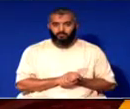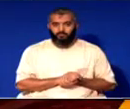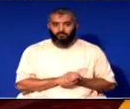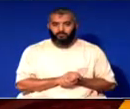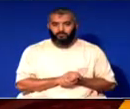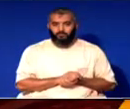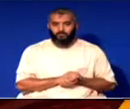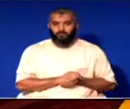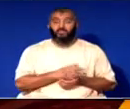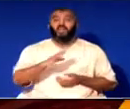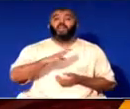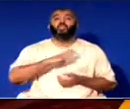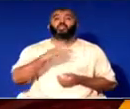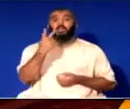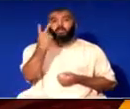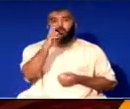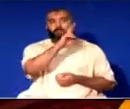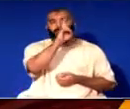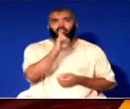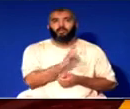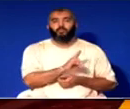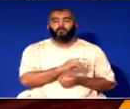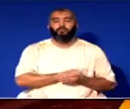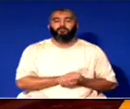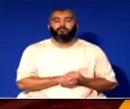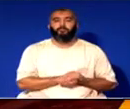نعم عندي سؤالين. تفضلي سيدتي الكريمة،